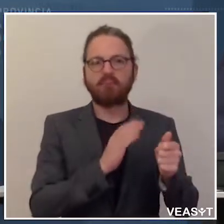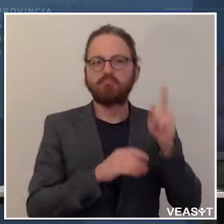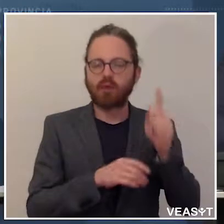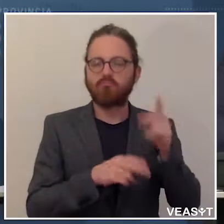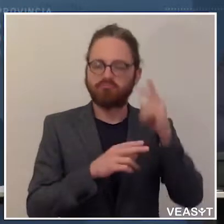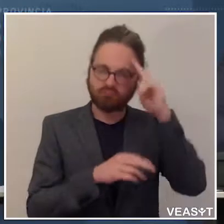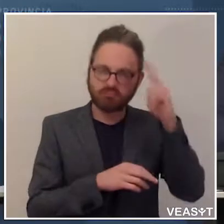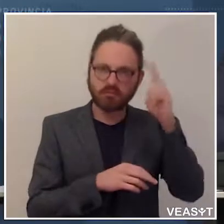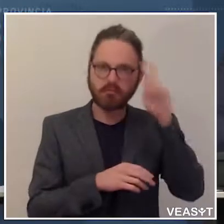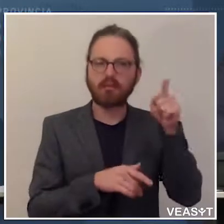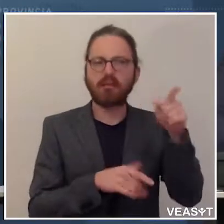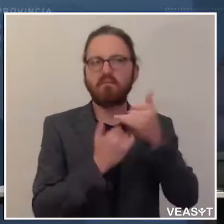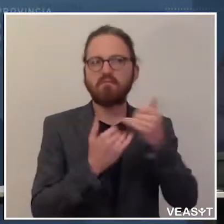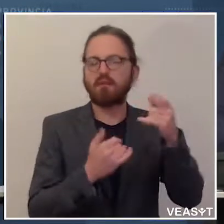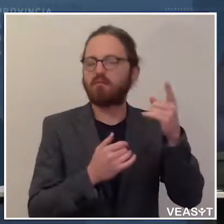expects